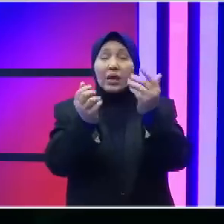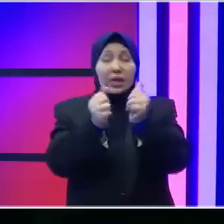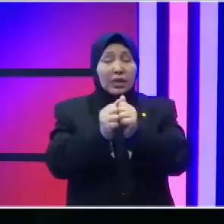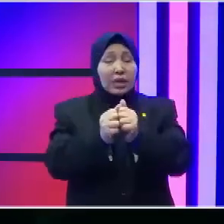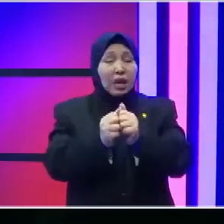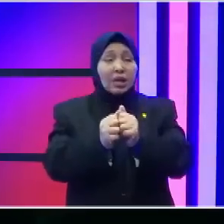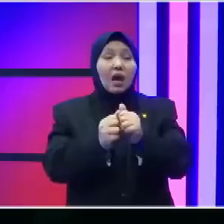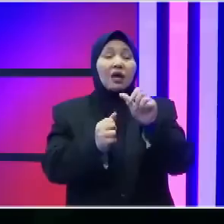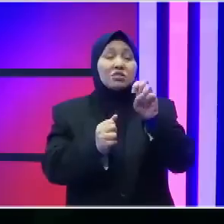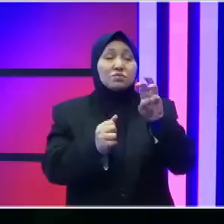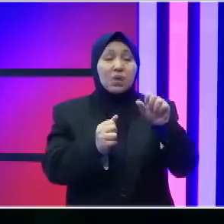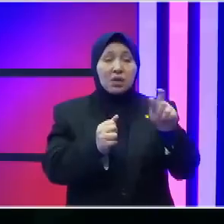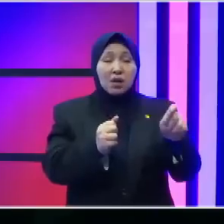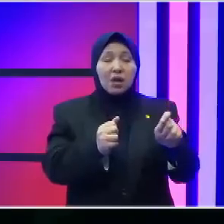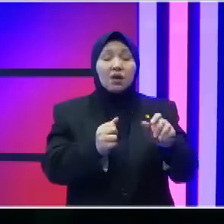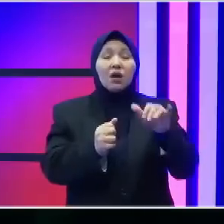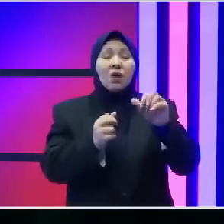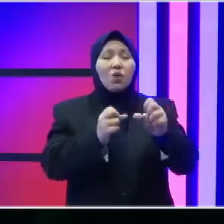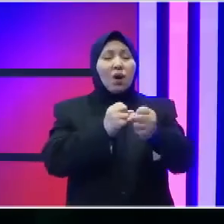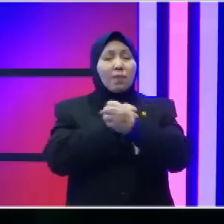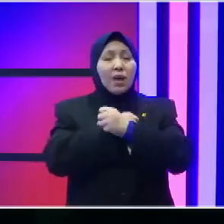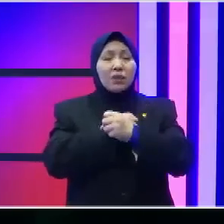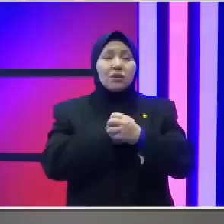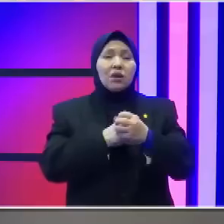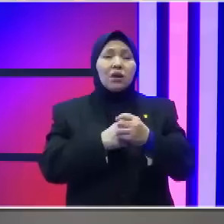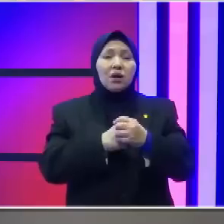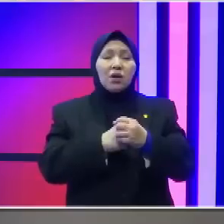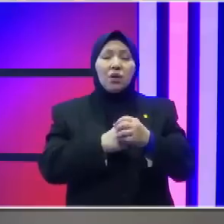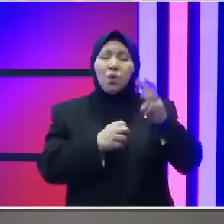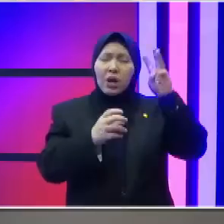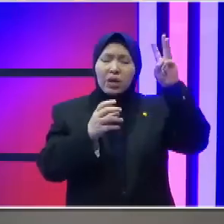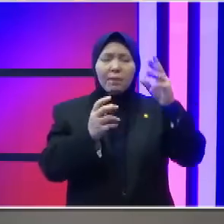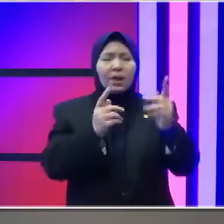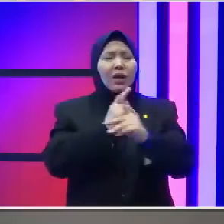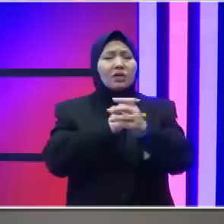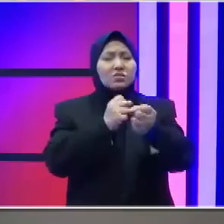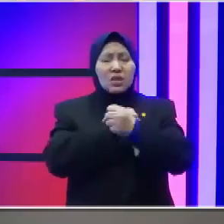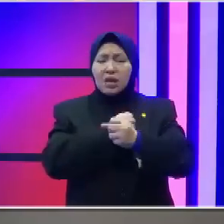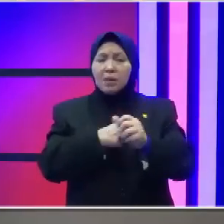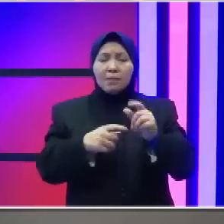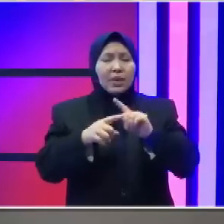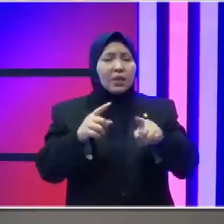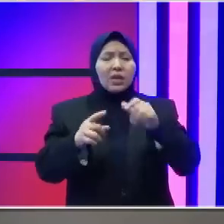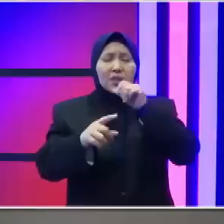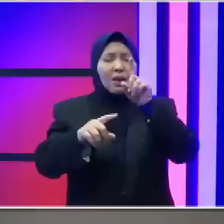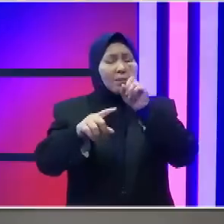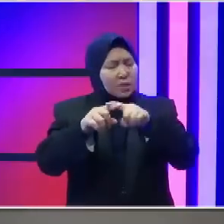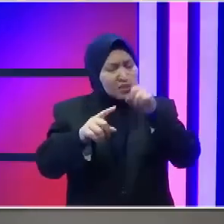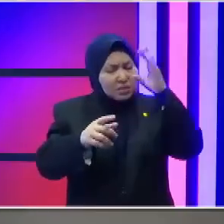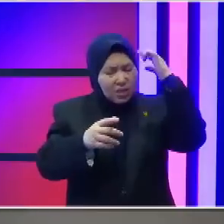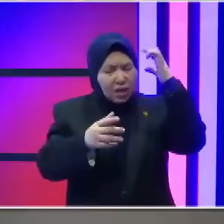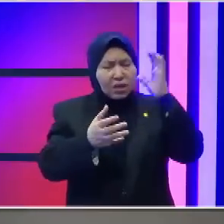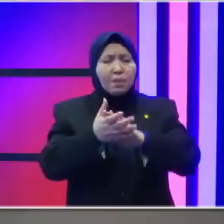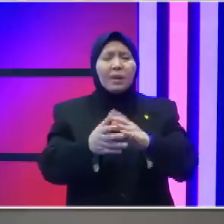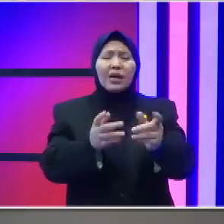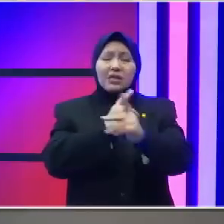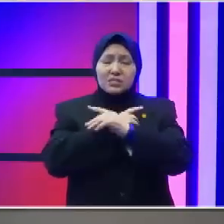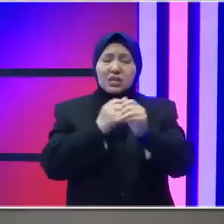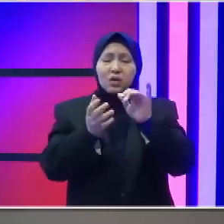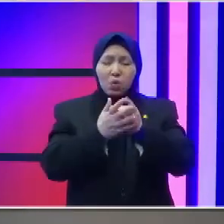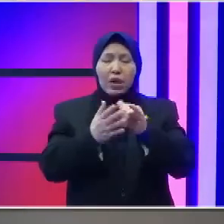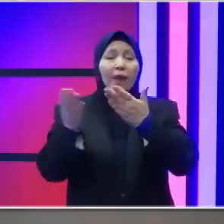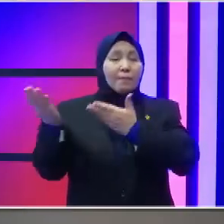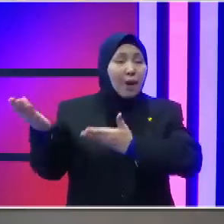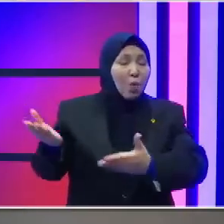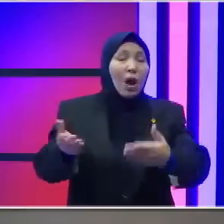ya, bila berdoa ya Rahman, dia cakap wahai yang maha pengasih, tetapi dia tidak tawakal, percaya maha pengasih akan bawa